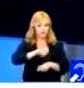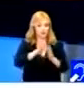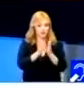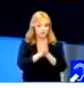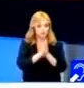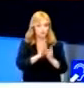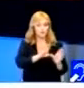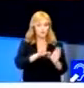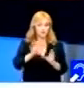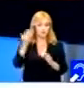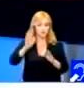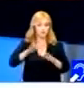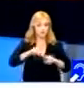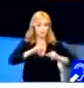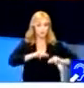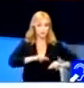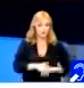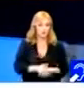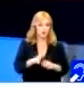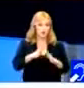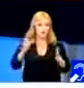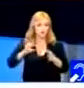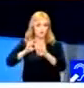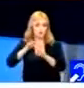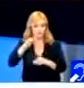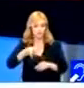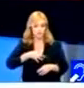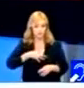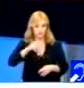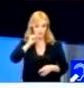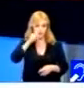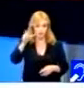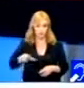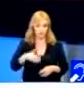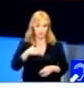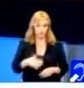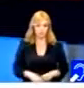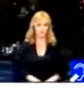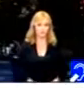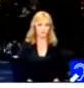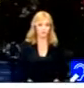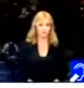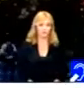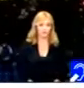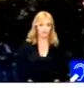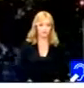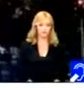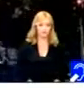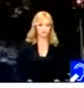să li se protejeze locurile de muncă. Are detalii corespondentul TVR la Madrid, Felix Damian.